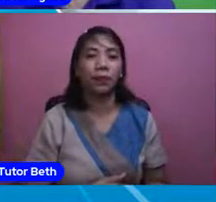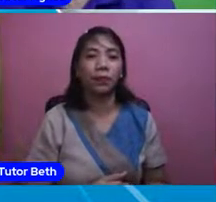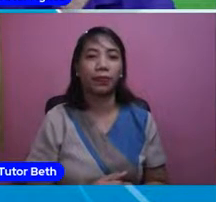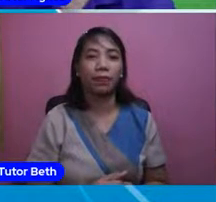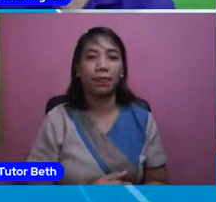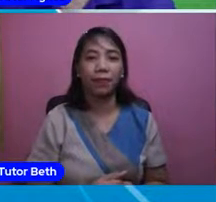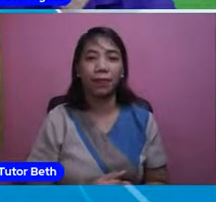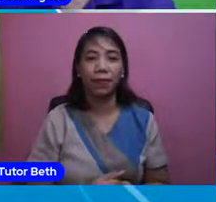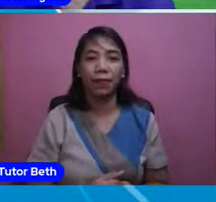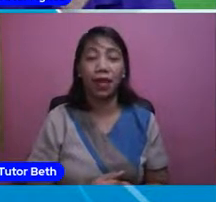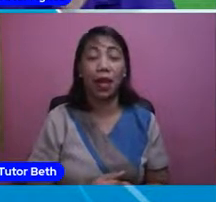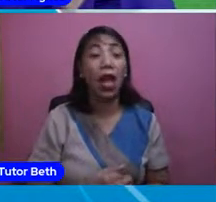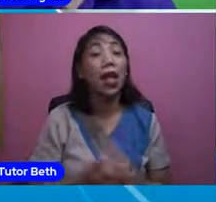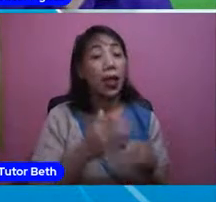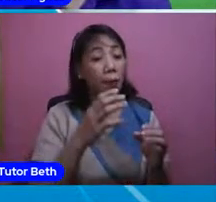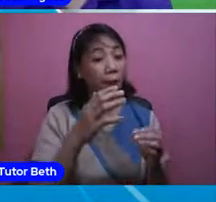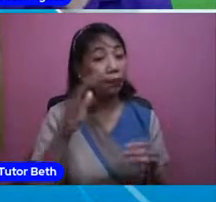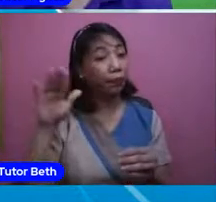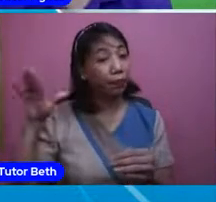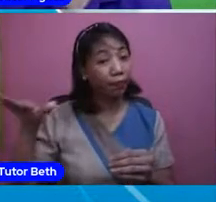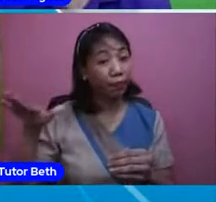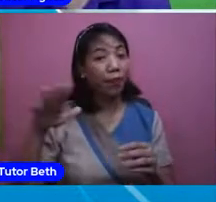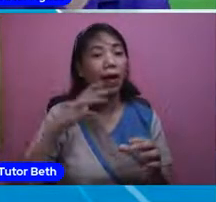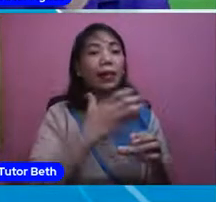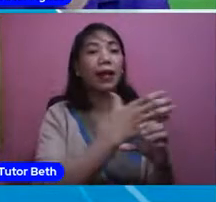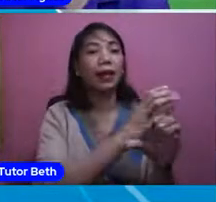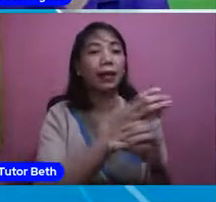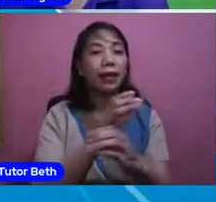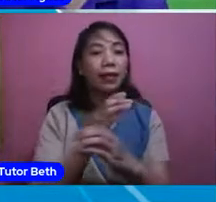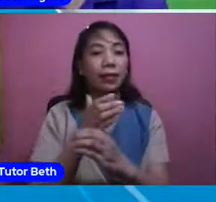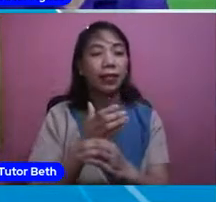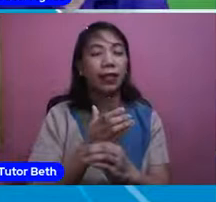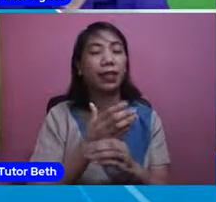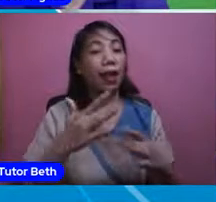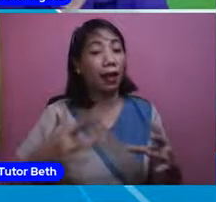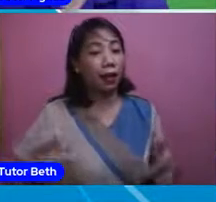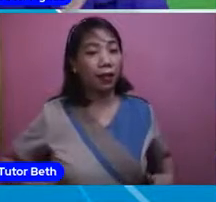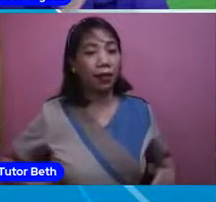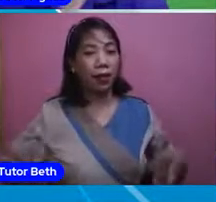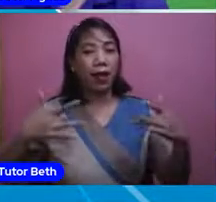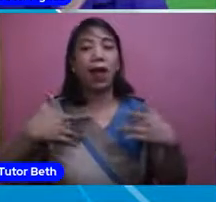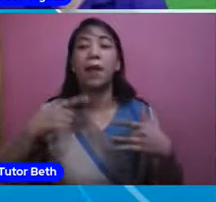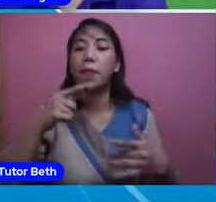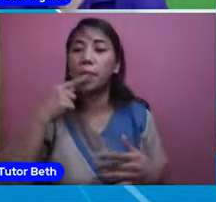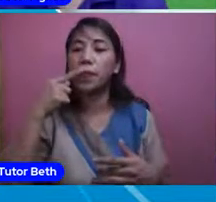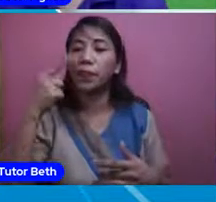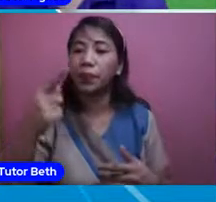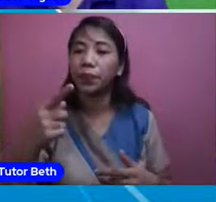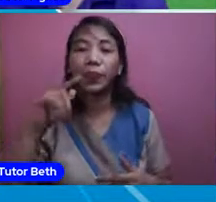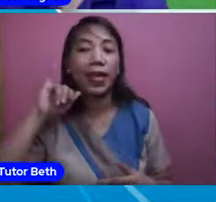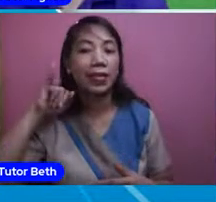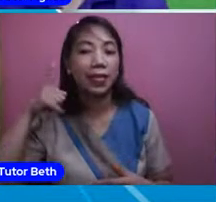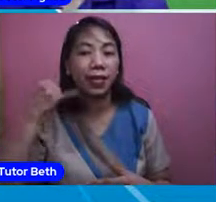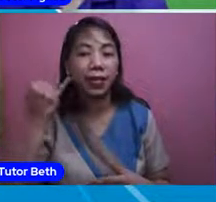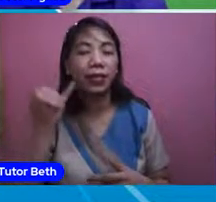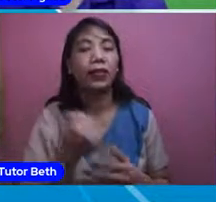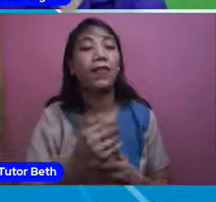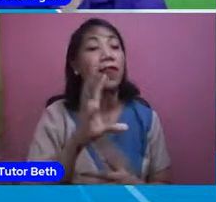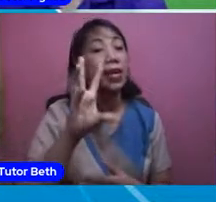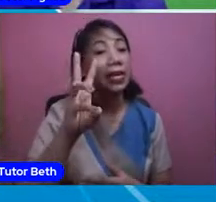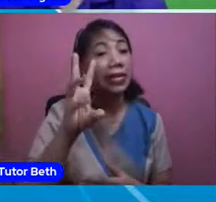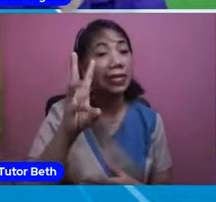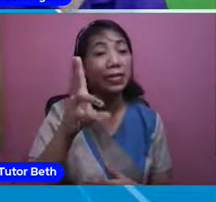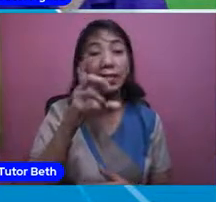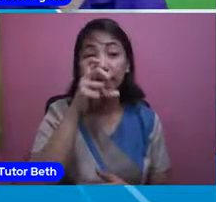nagbahagi ng kanyang buhay. Okay, sabi ni Jennifer, anim na taon. Sabi ni